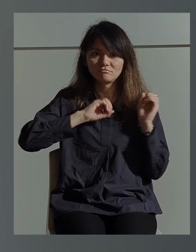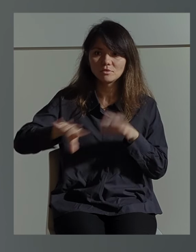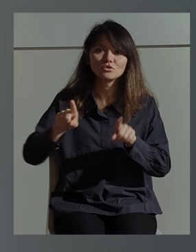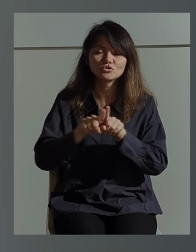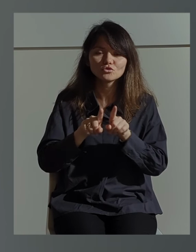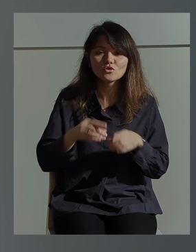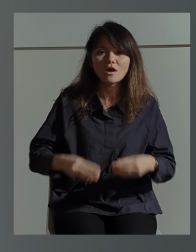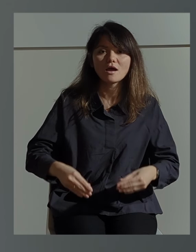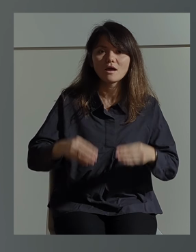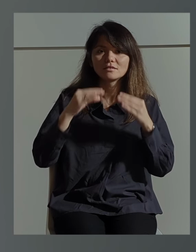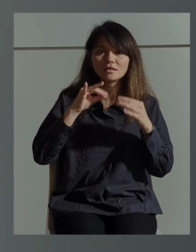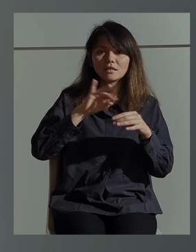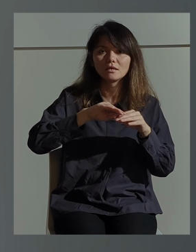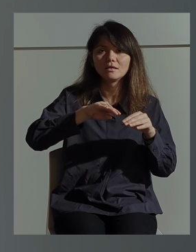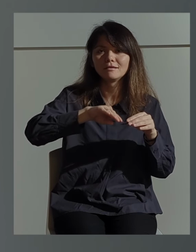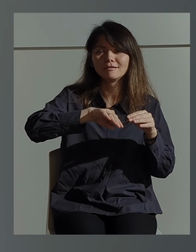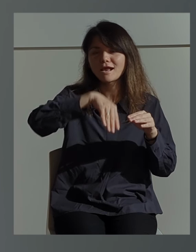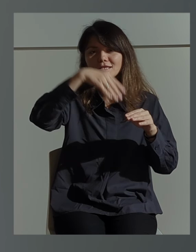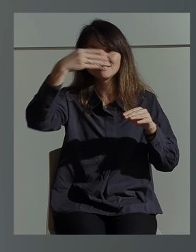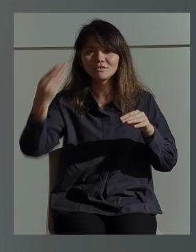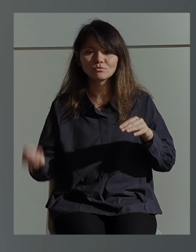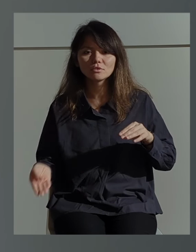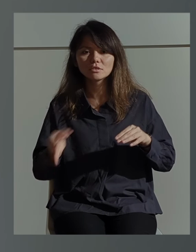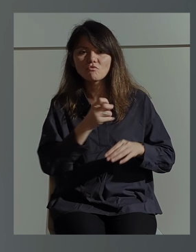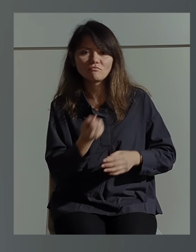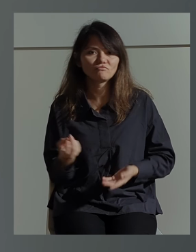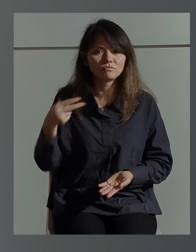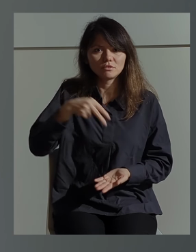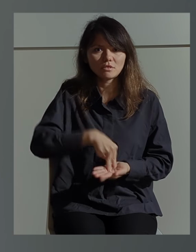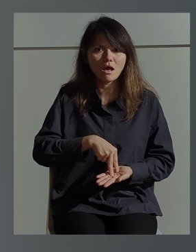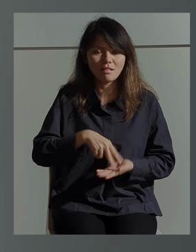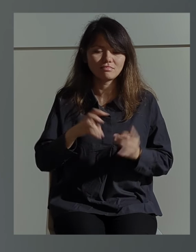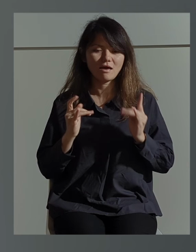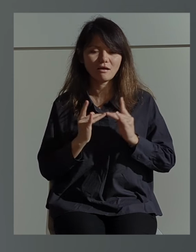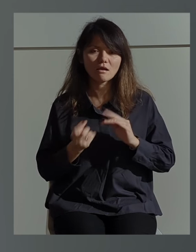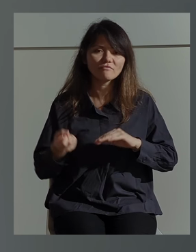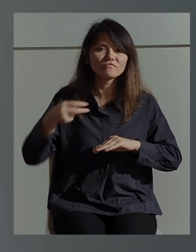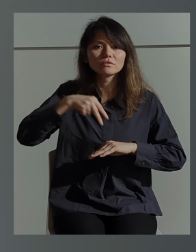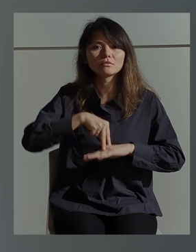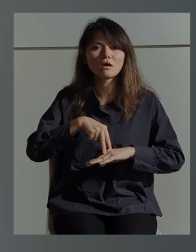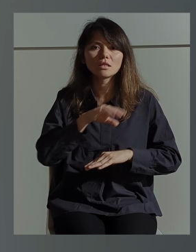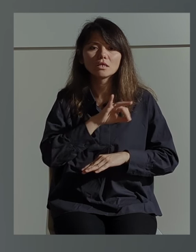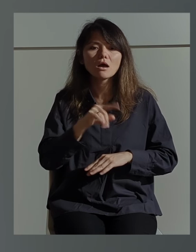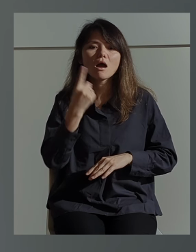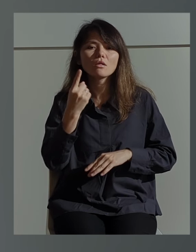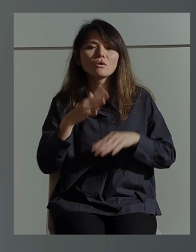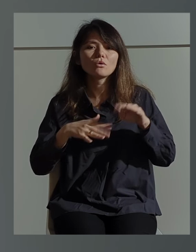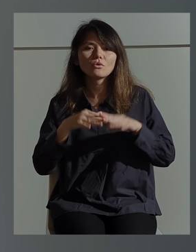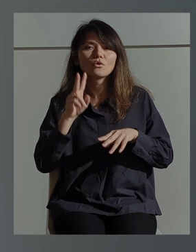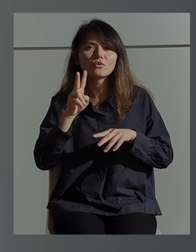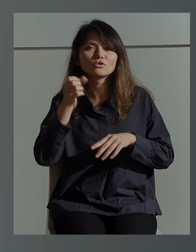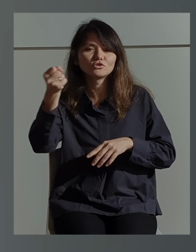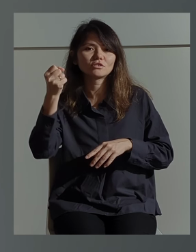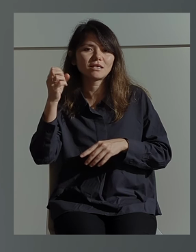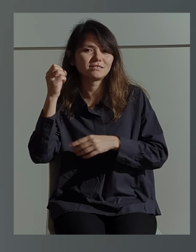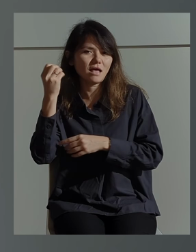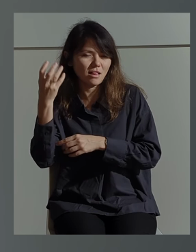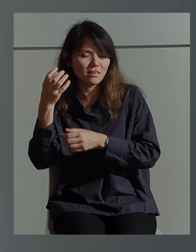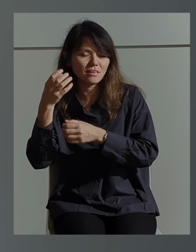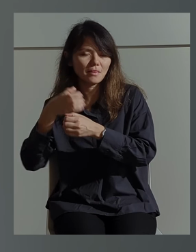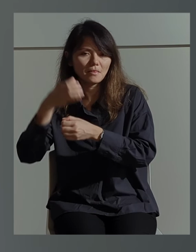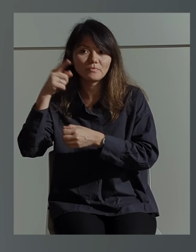развернулась в полёте мантией во весь рост встал на кровати лишь одной рукой Он слегка держался за лампу ты хотел